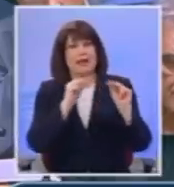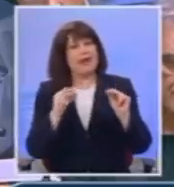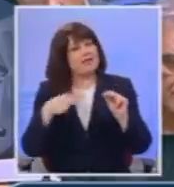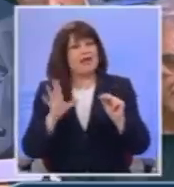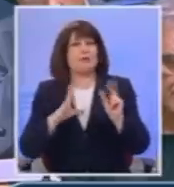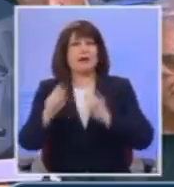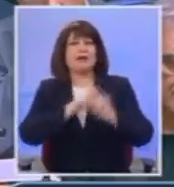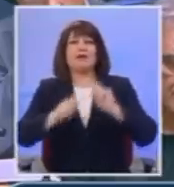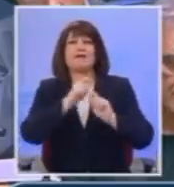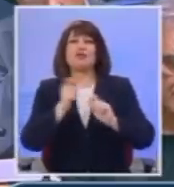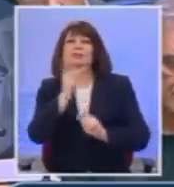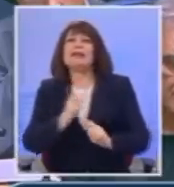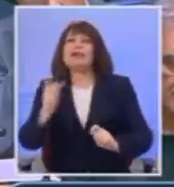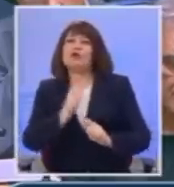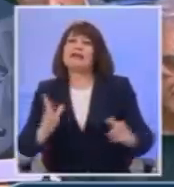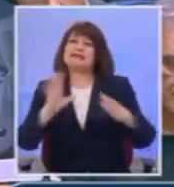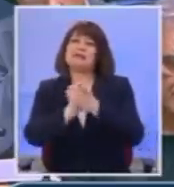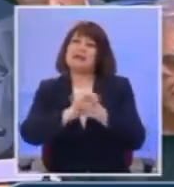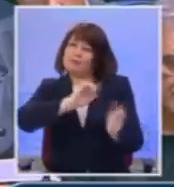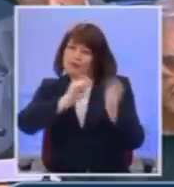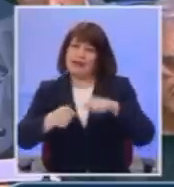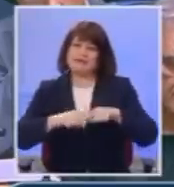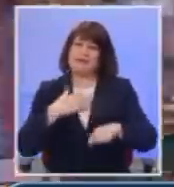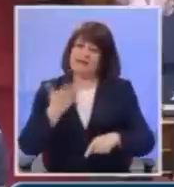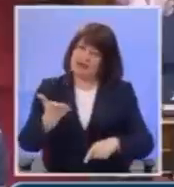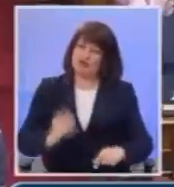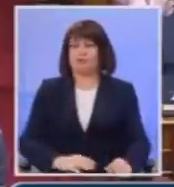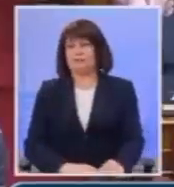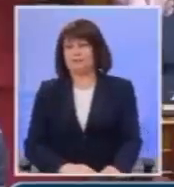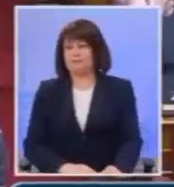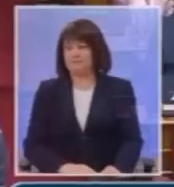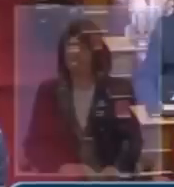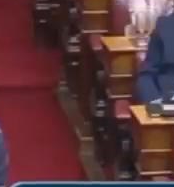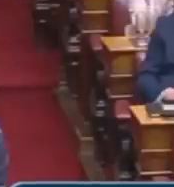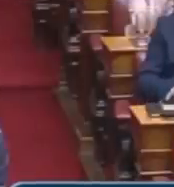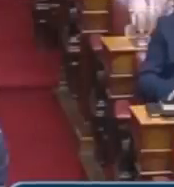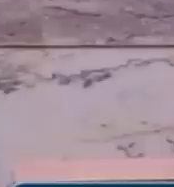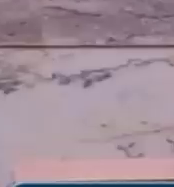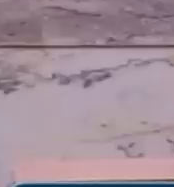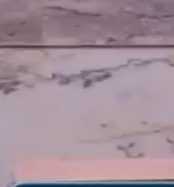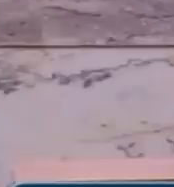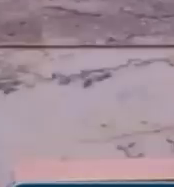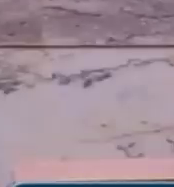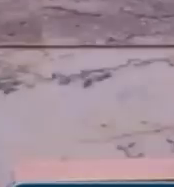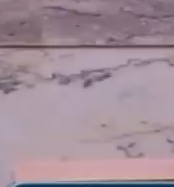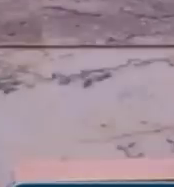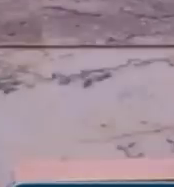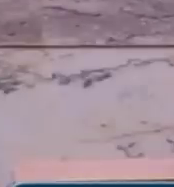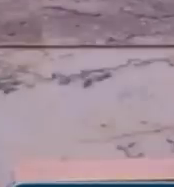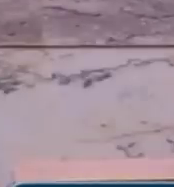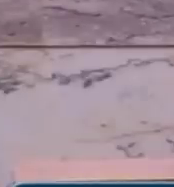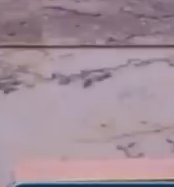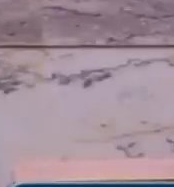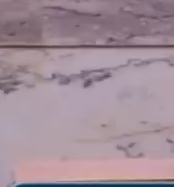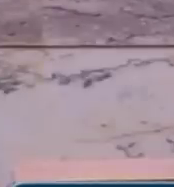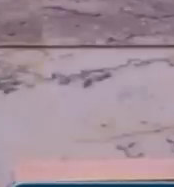τη μεγάλη κοινωνική συμμαχία που θα αλλάξει τη χώρα. Σας ευχαριστώ. Ευχαριστούμε, κύριε Πρόεδρε του Ποταμιού. Κύριε Πρωθυπουργέ, επίσης σας